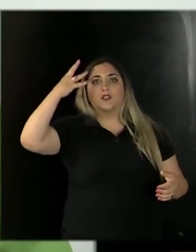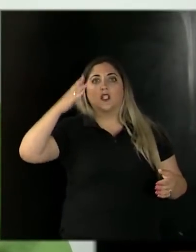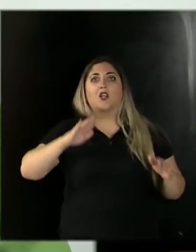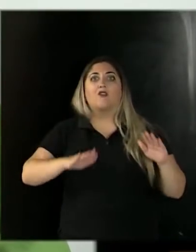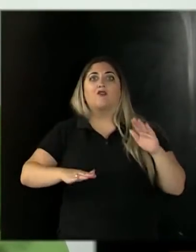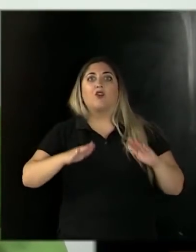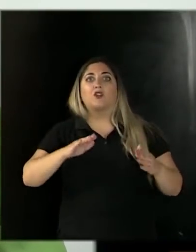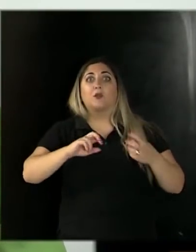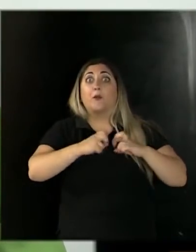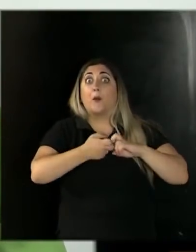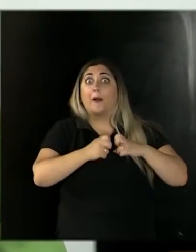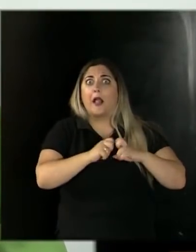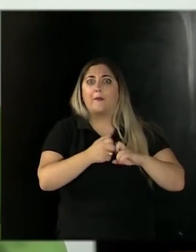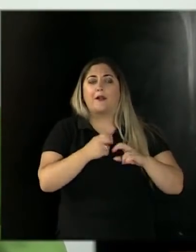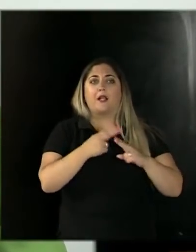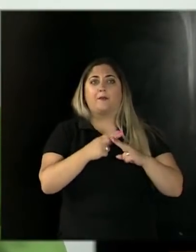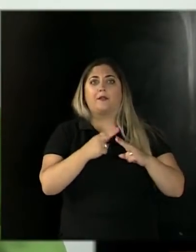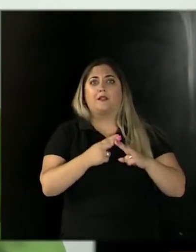praspura li għamilna